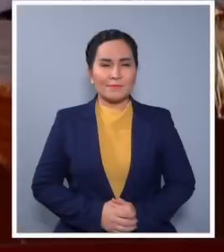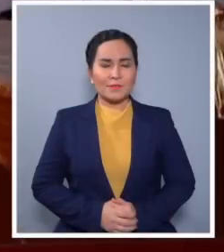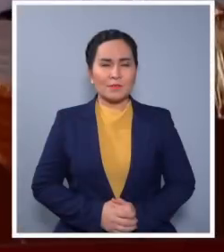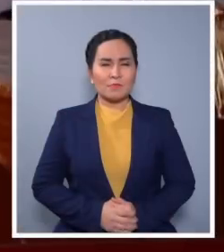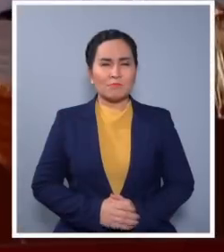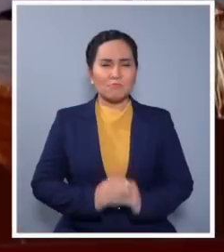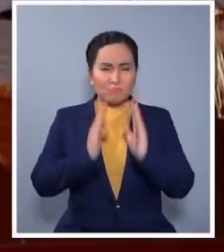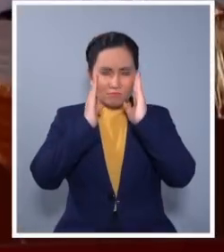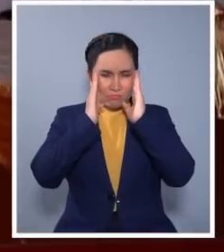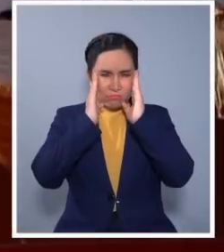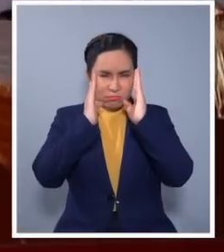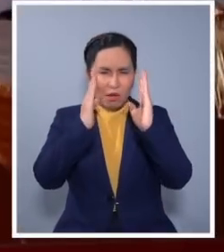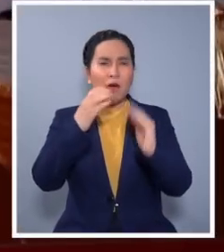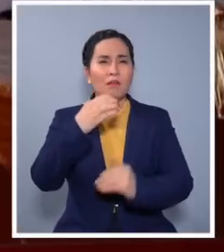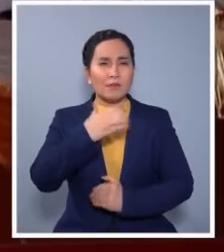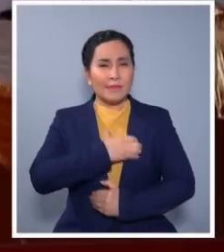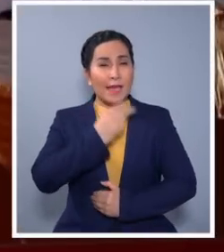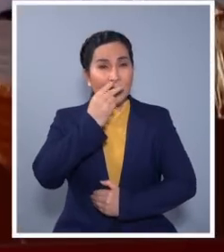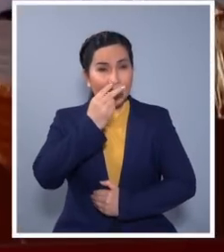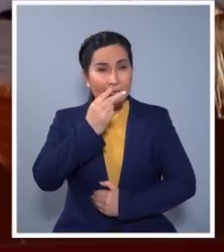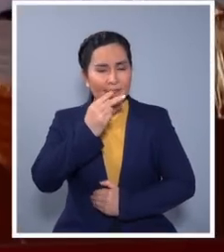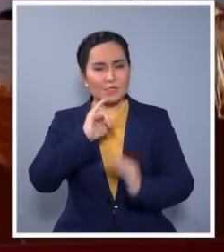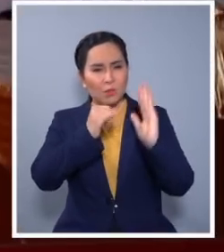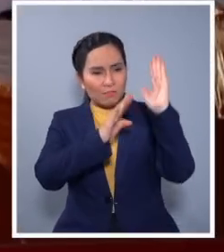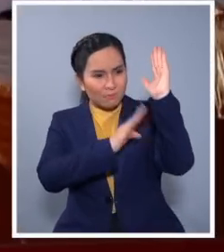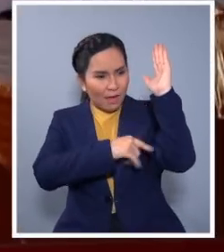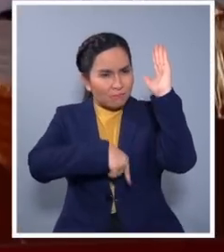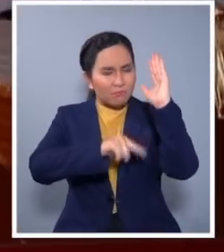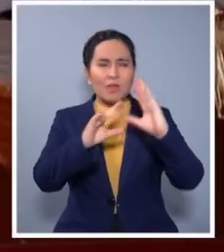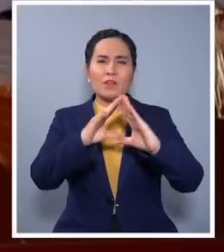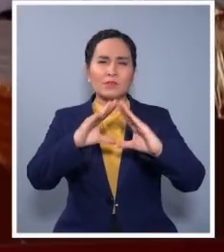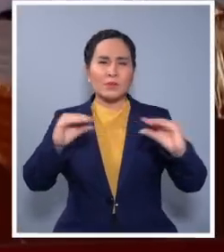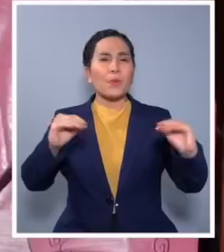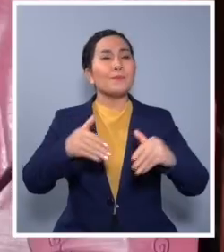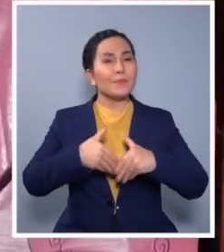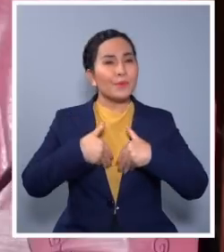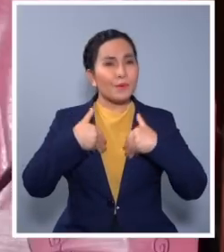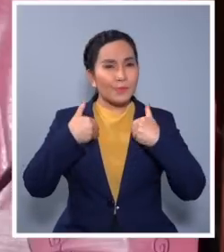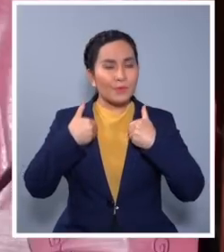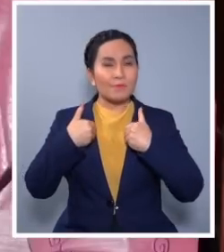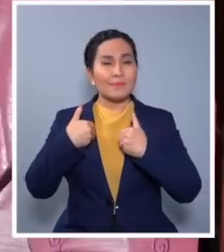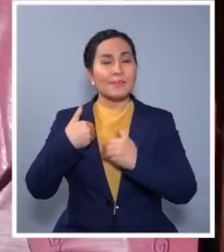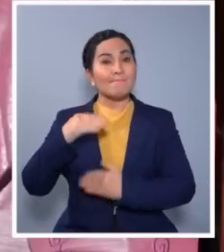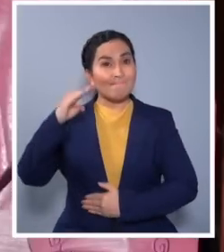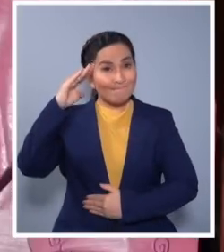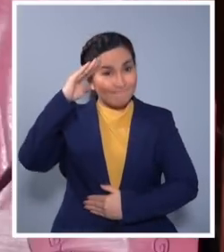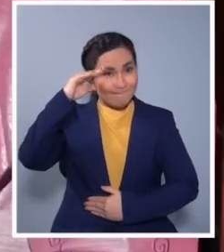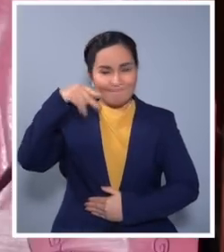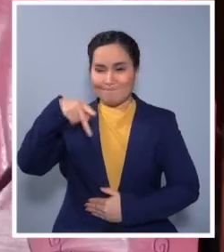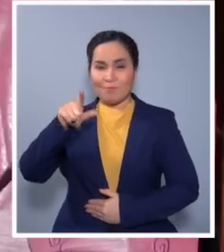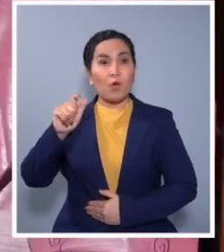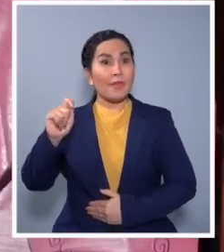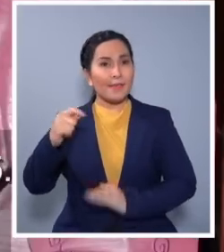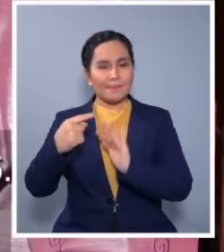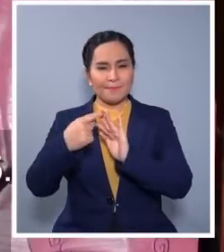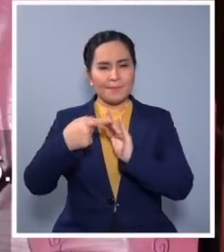ความมุ่งมั่นตั้งใจที่ต้องการภาพสันติสุขในจังหวัดชายแดนภาคใต้กลับคืนมาพนท่านพลเอกเปรมตินสุรานนท์